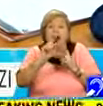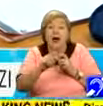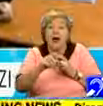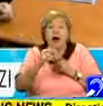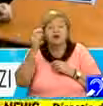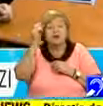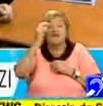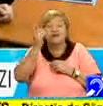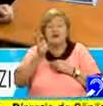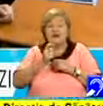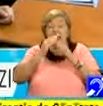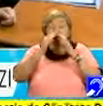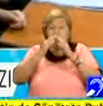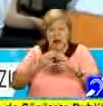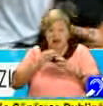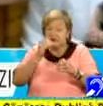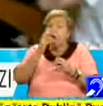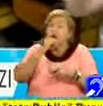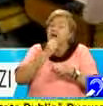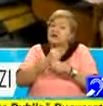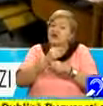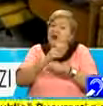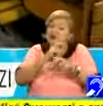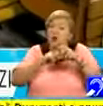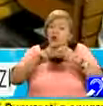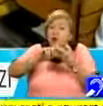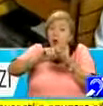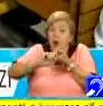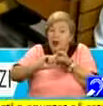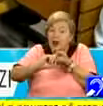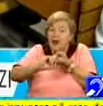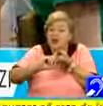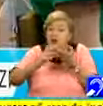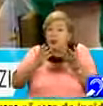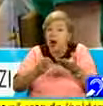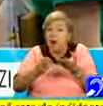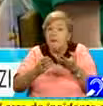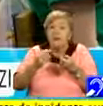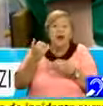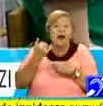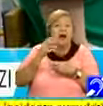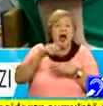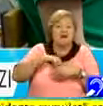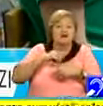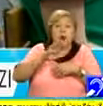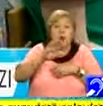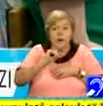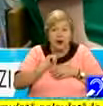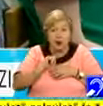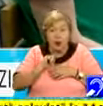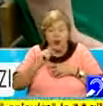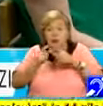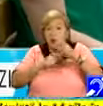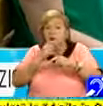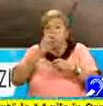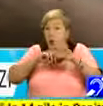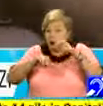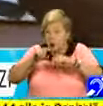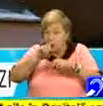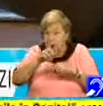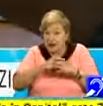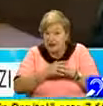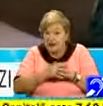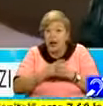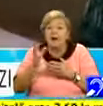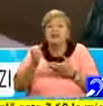anchetă epidemiologică pentru a se stabili contactii direcția acelui copil și în funcție de rezultatul anchetei epidemiologice se va